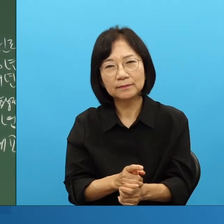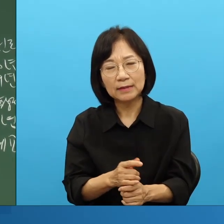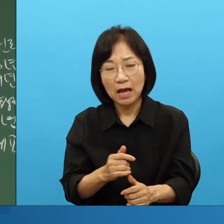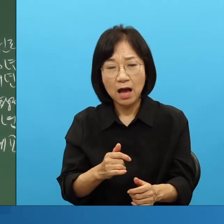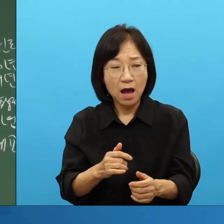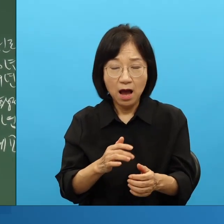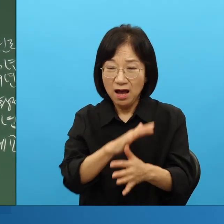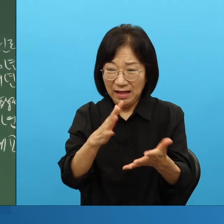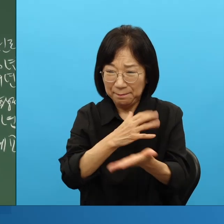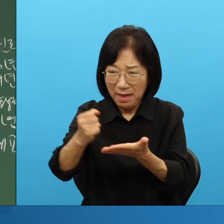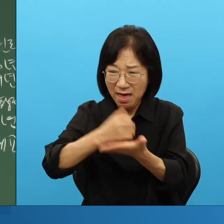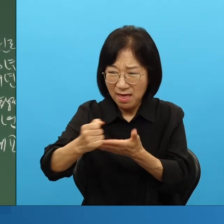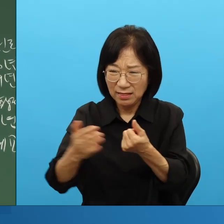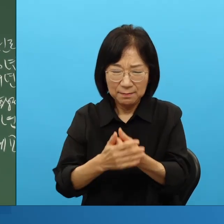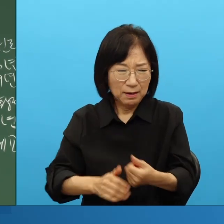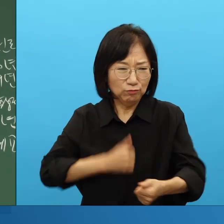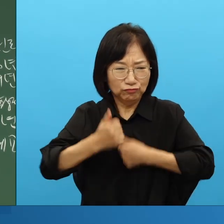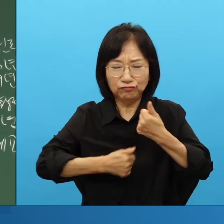다 뺏기시니까.